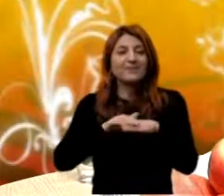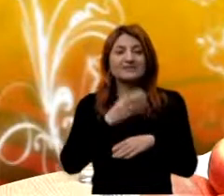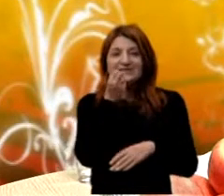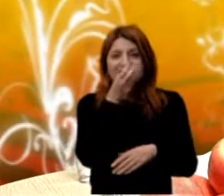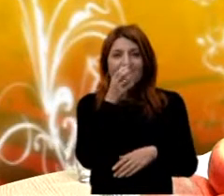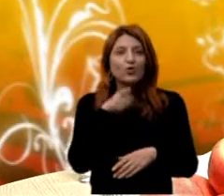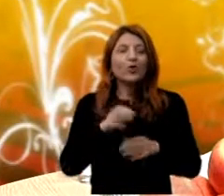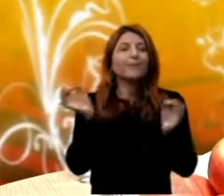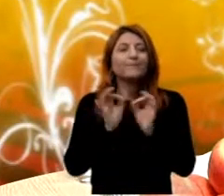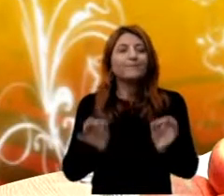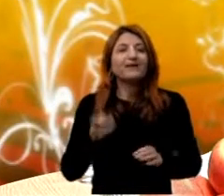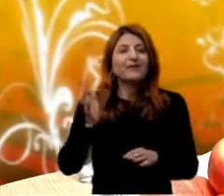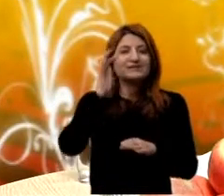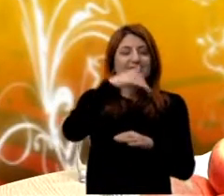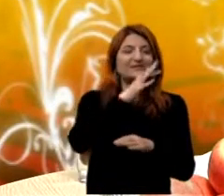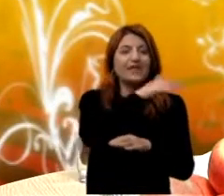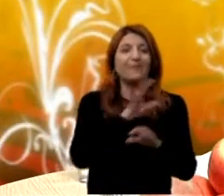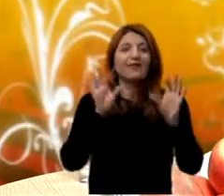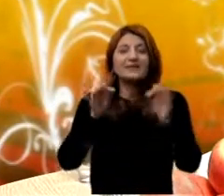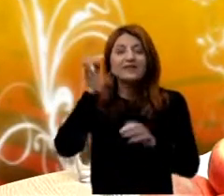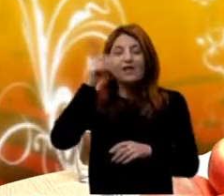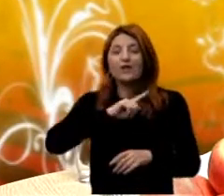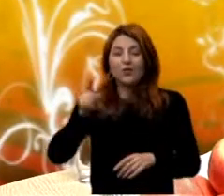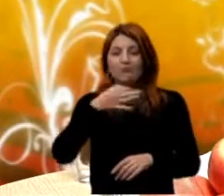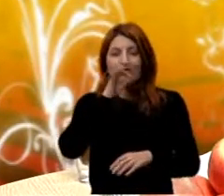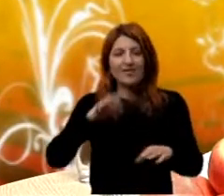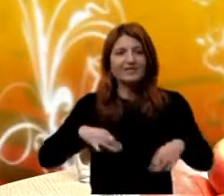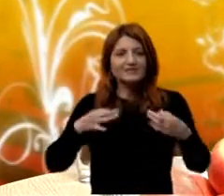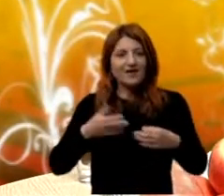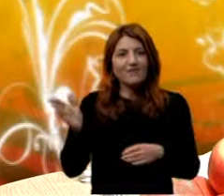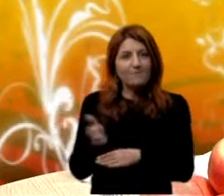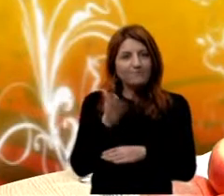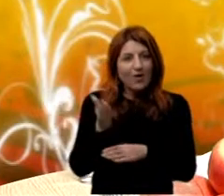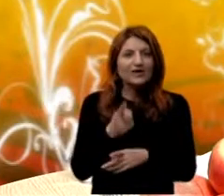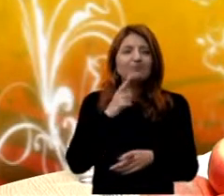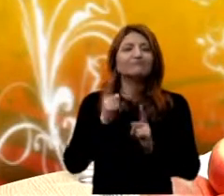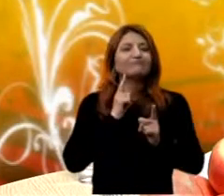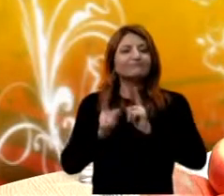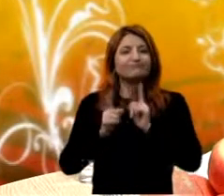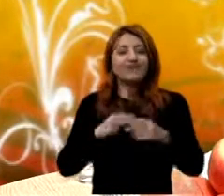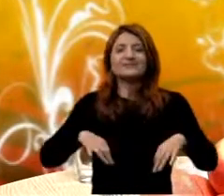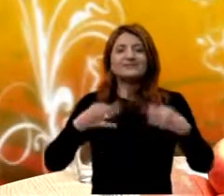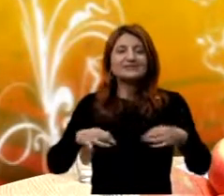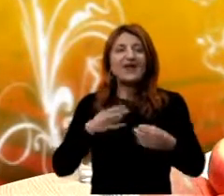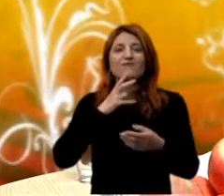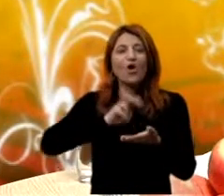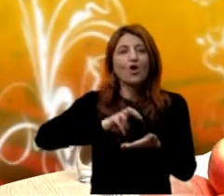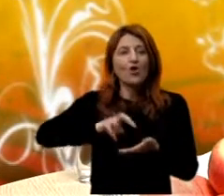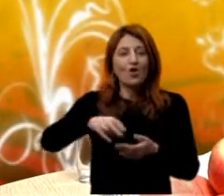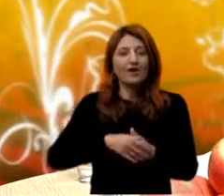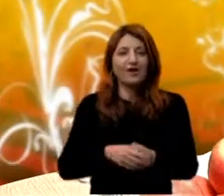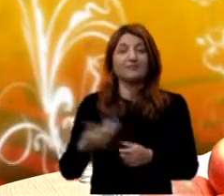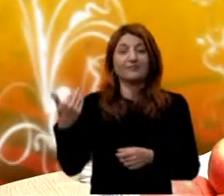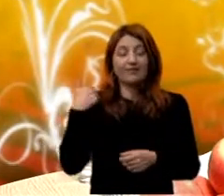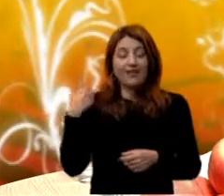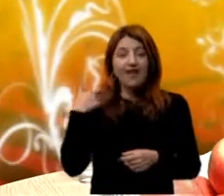priprema za Sljeme, 10 dana do boljeg zdravlja, pokrenite se na Sljemenu u ritmu zdravih koraka. Javite